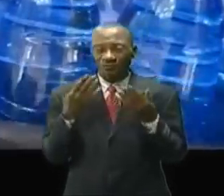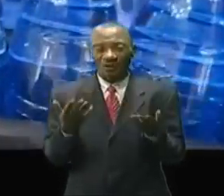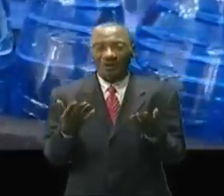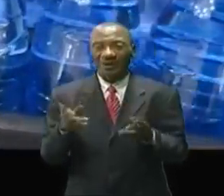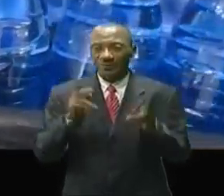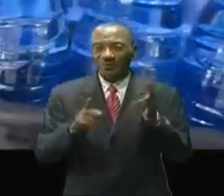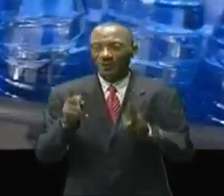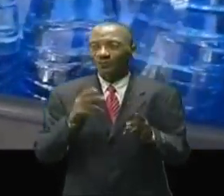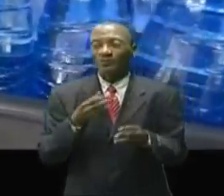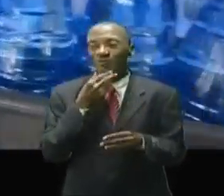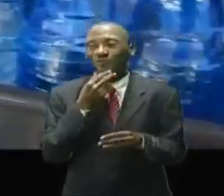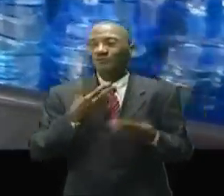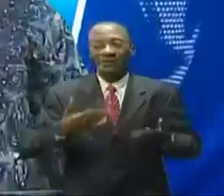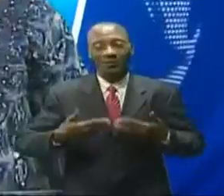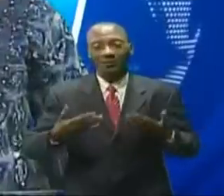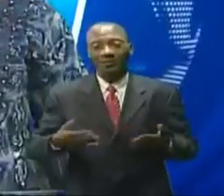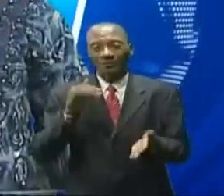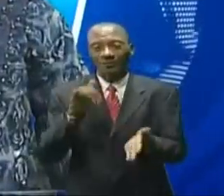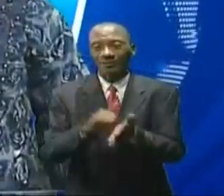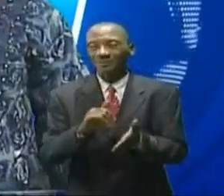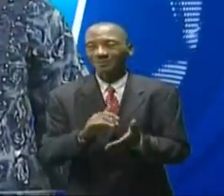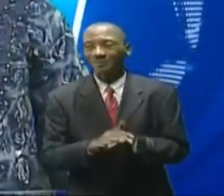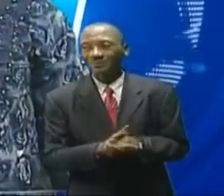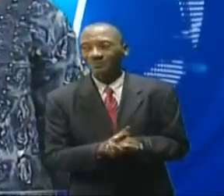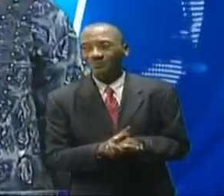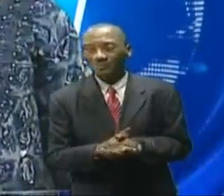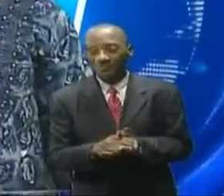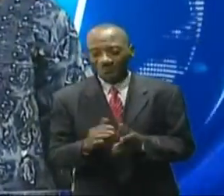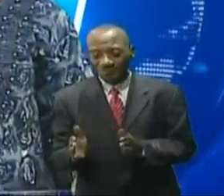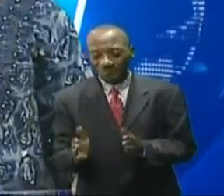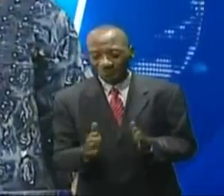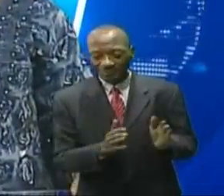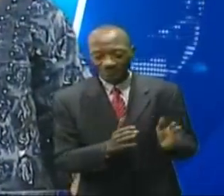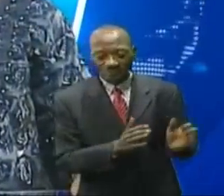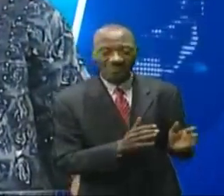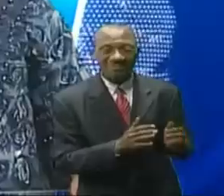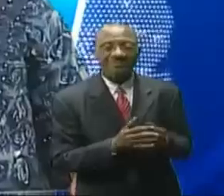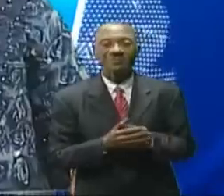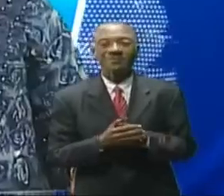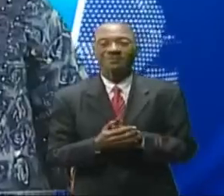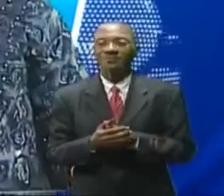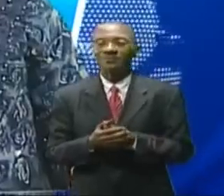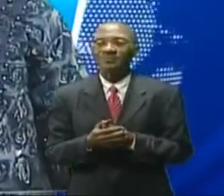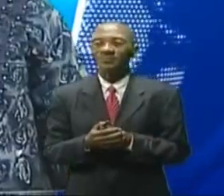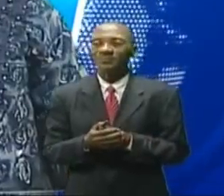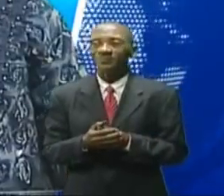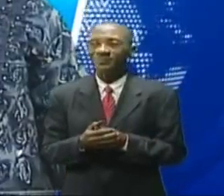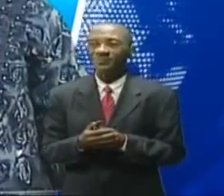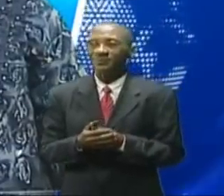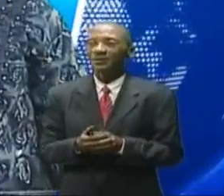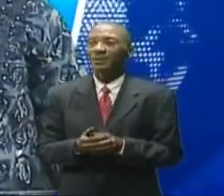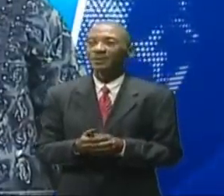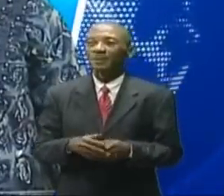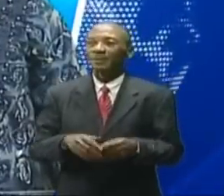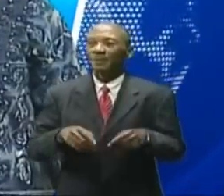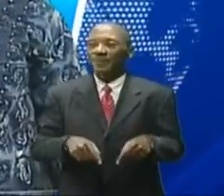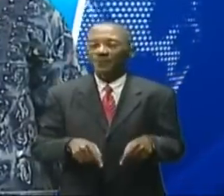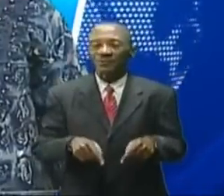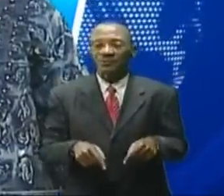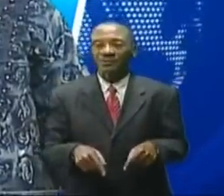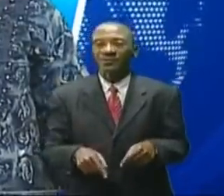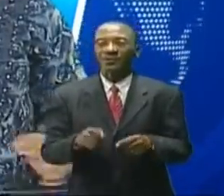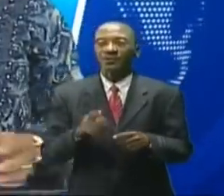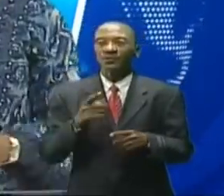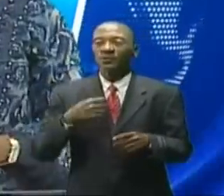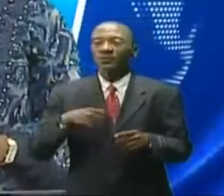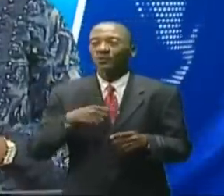avec enthousiasme. Venons-en à cette cérémonie de sacre de l'évêque Emmanuel Kassanda. Elle a eu lieu à